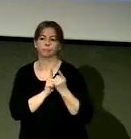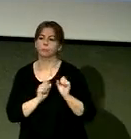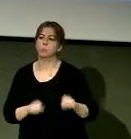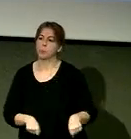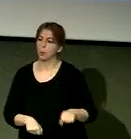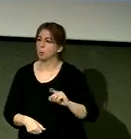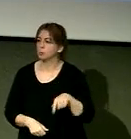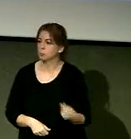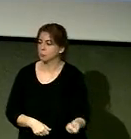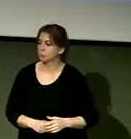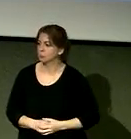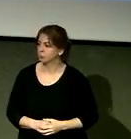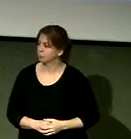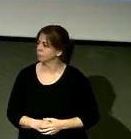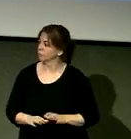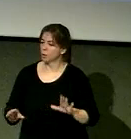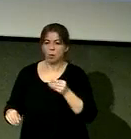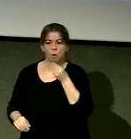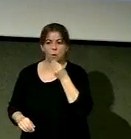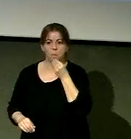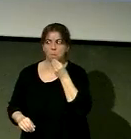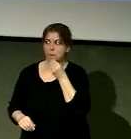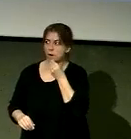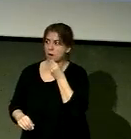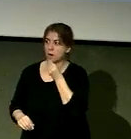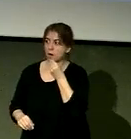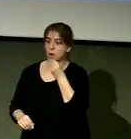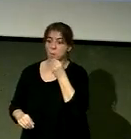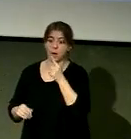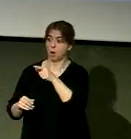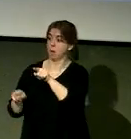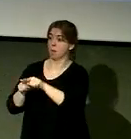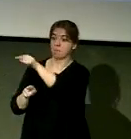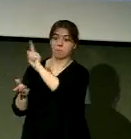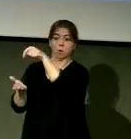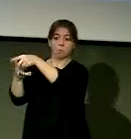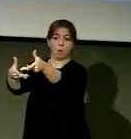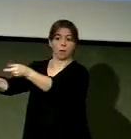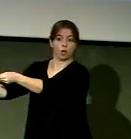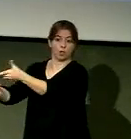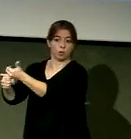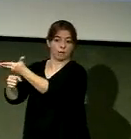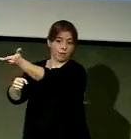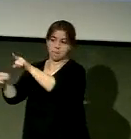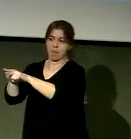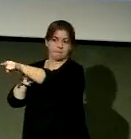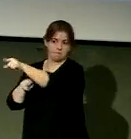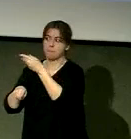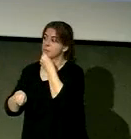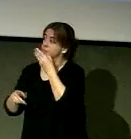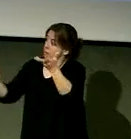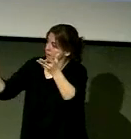problèmes. Le repas se passe juste, là où vous avez été accueillis, à midi. Voilà, donc sans plus